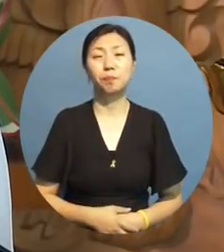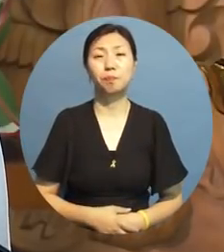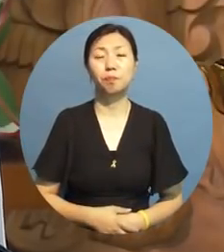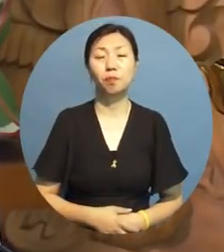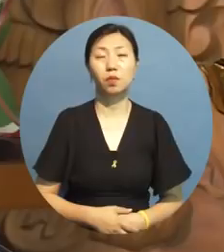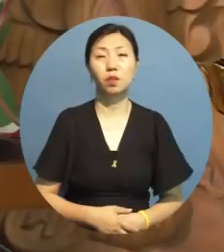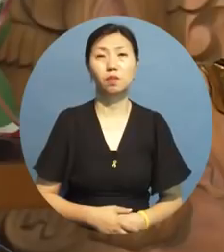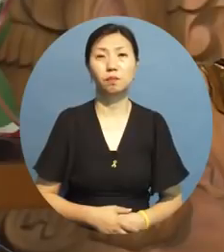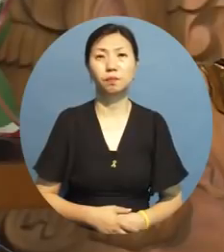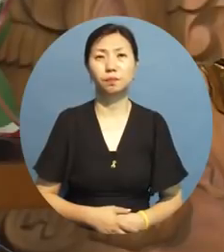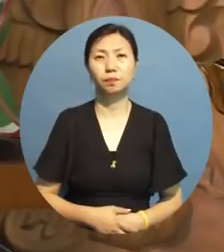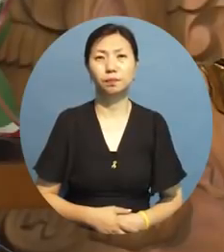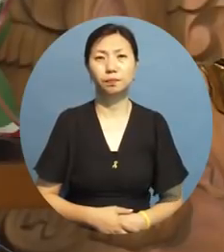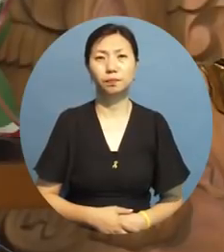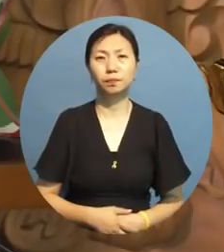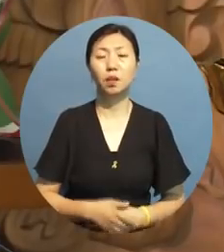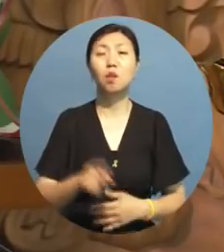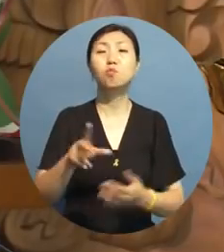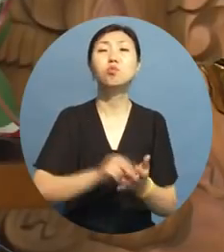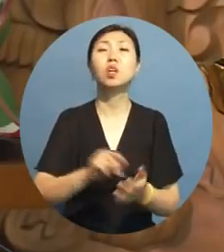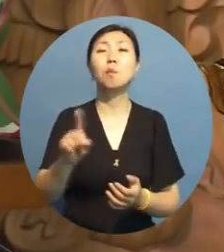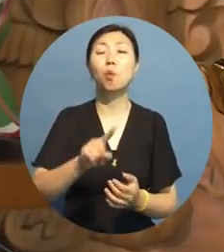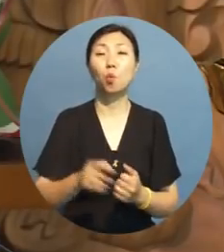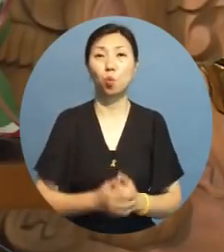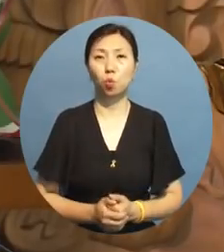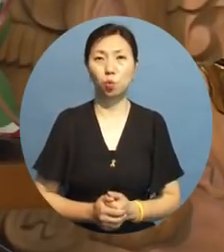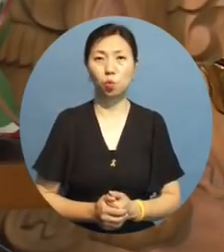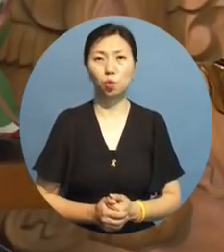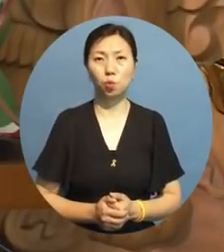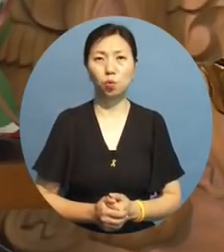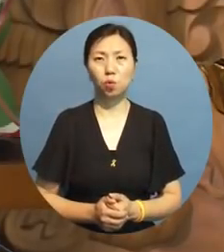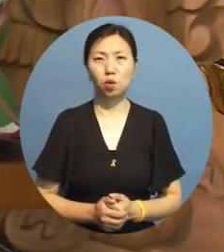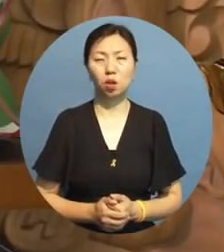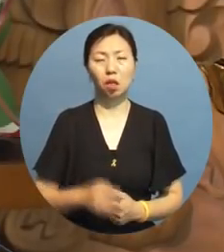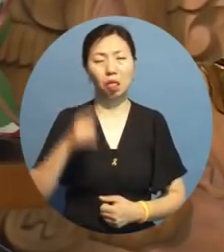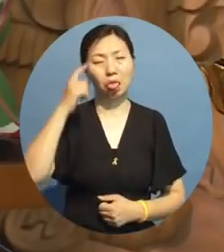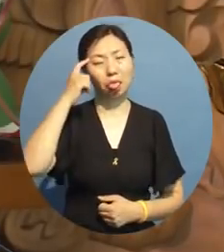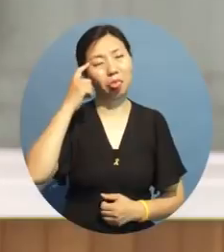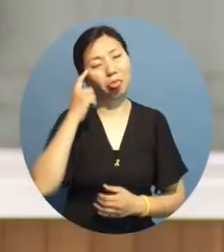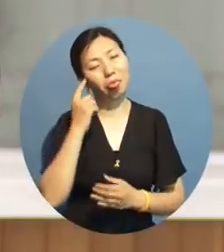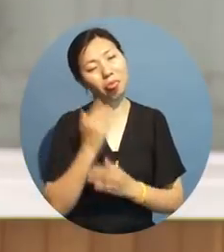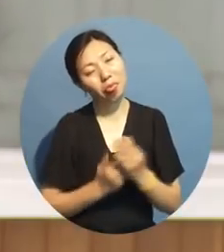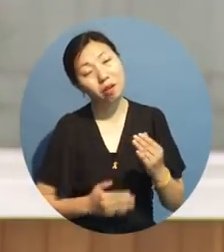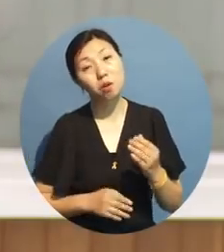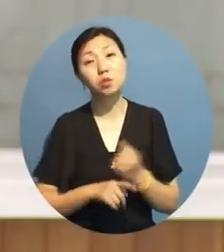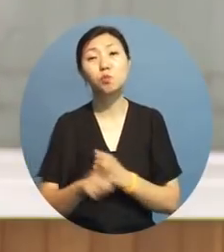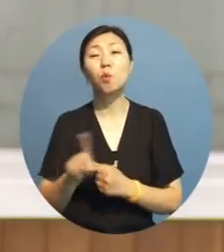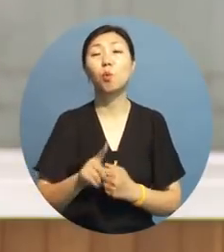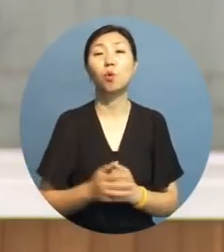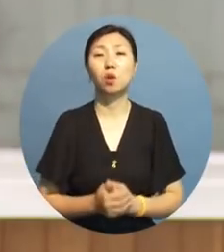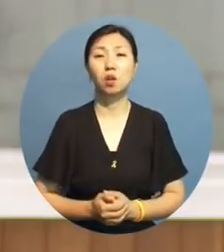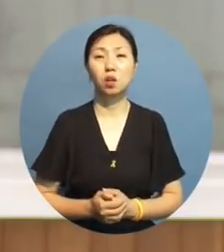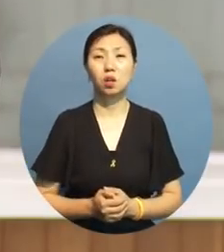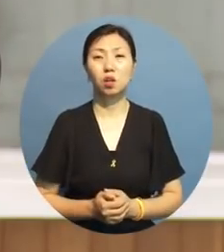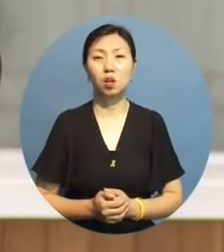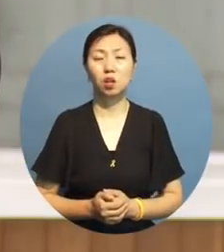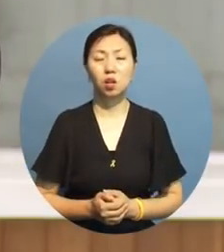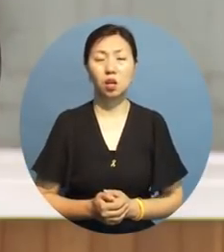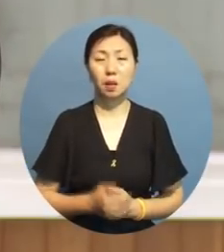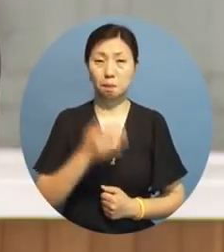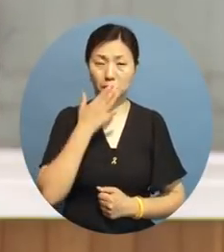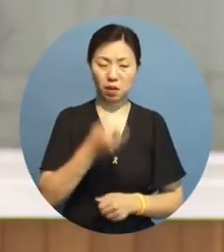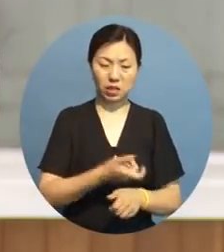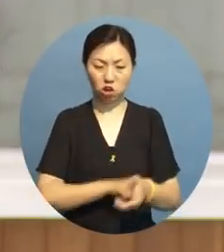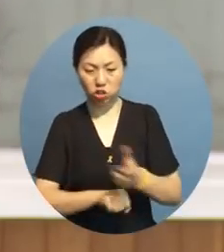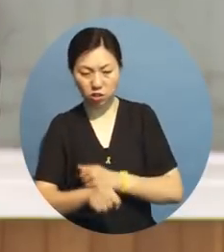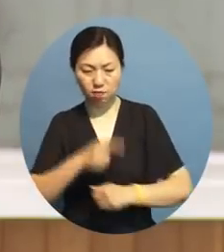그렇게 하는데 왜 그게 문제야? 왜 의욕이 없어? 근데 기왕이면 이렇게 적극적으로 봉사를